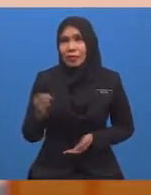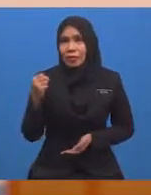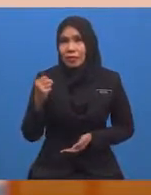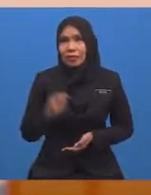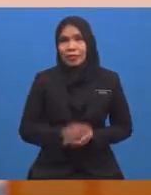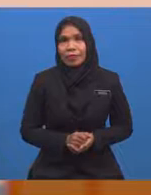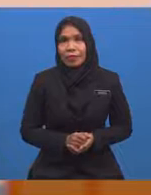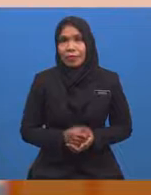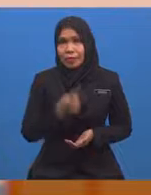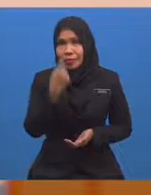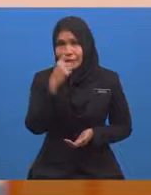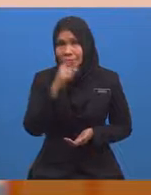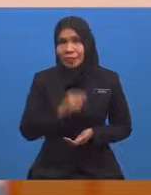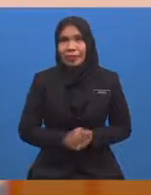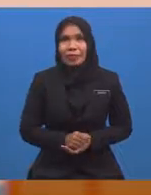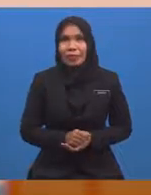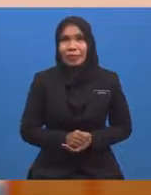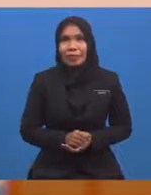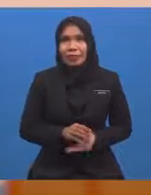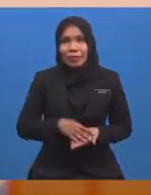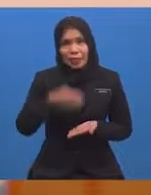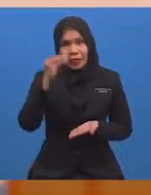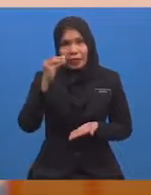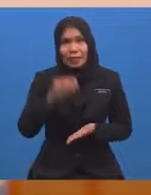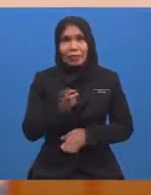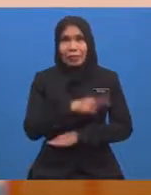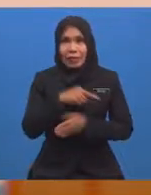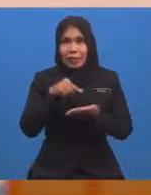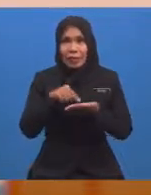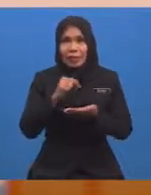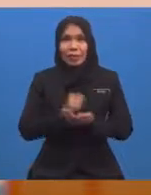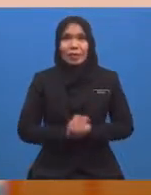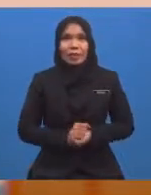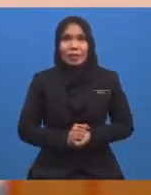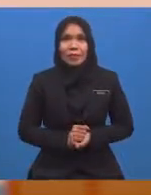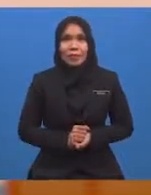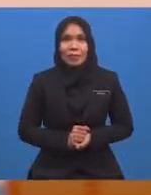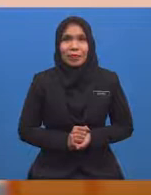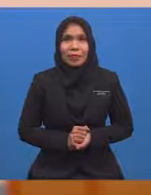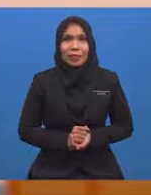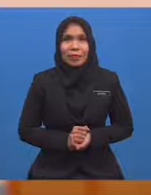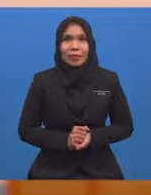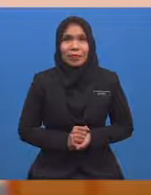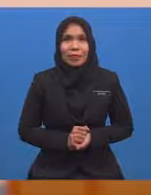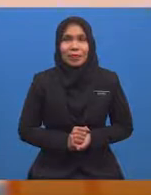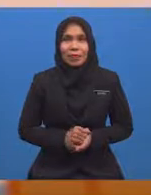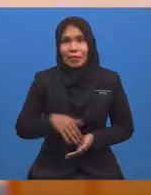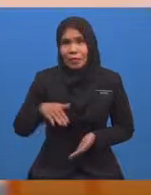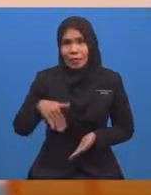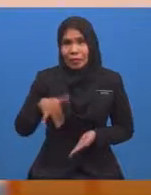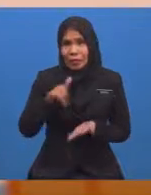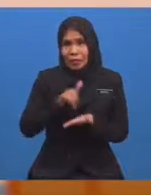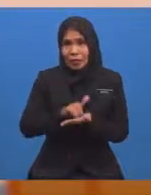untuk mempelajari taajub pada hari ini sebelum